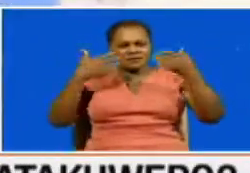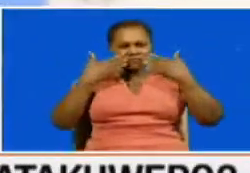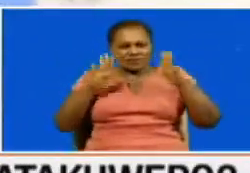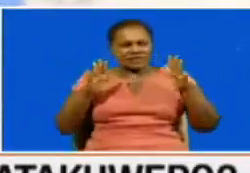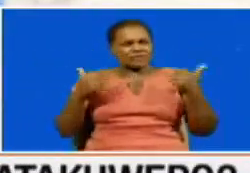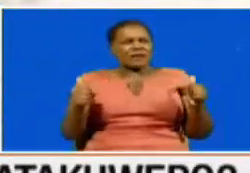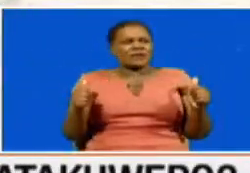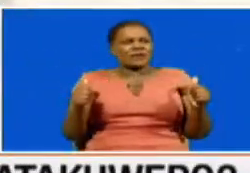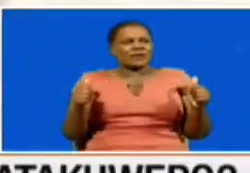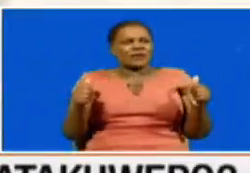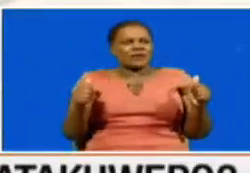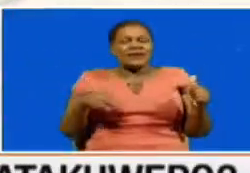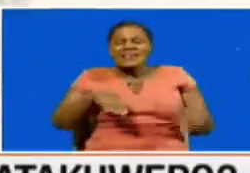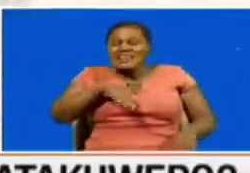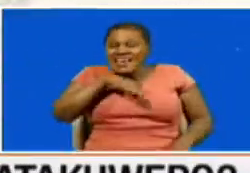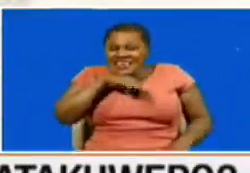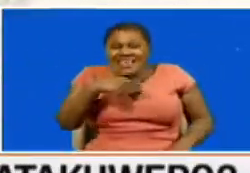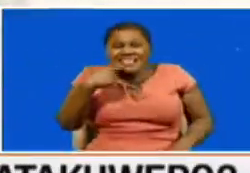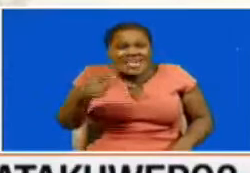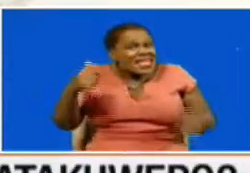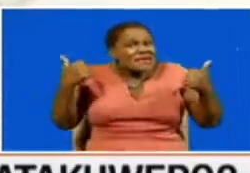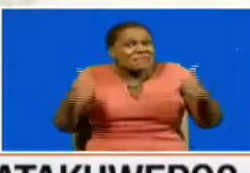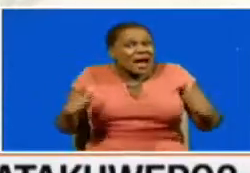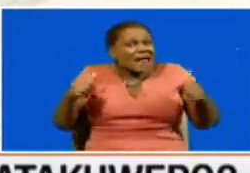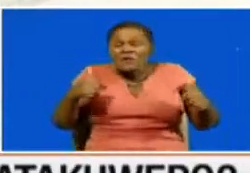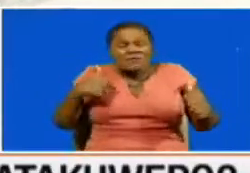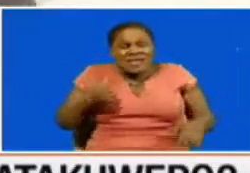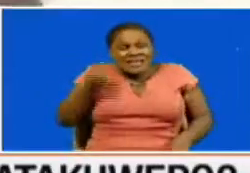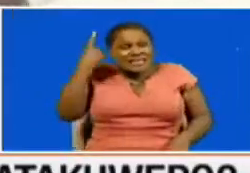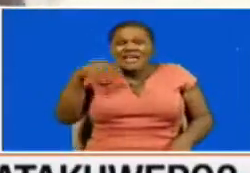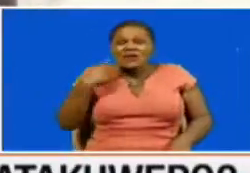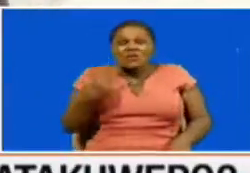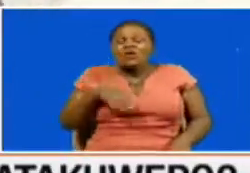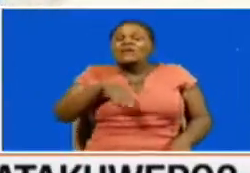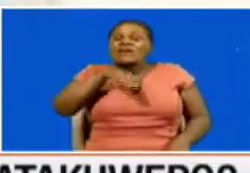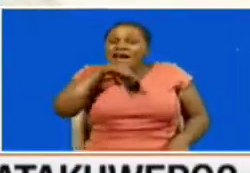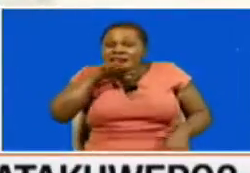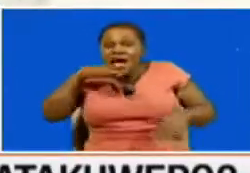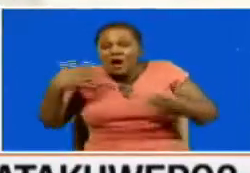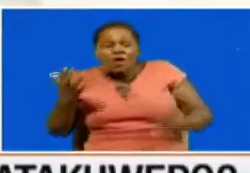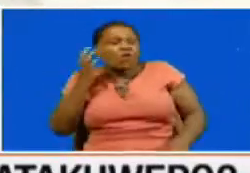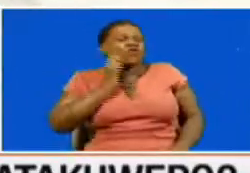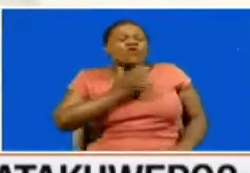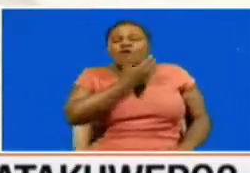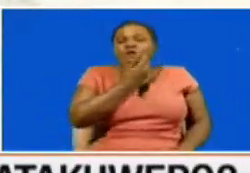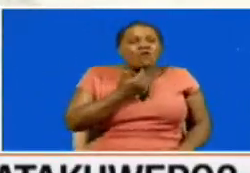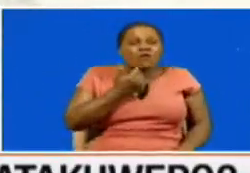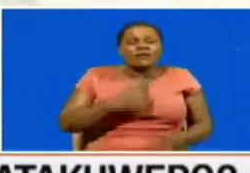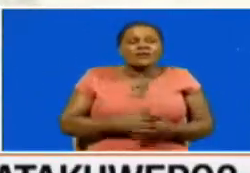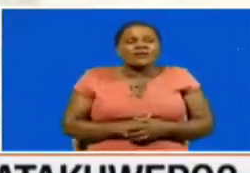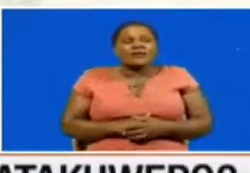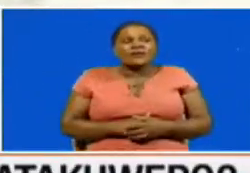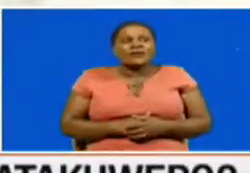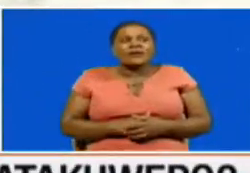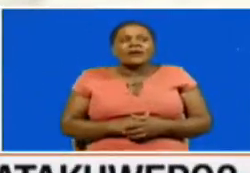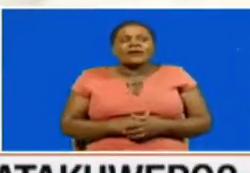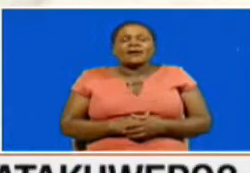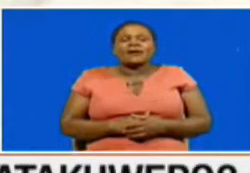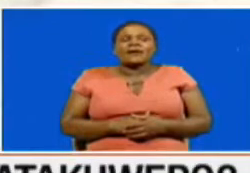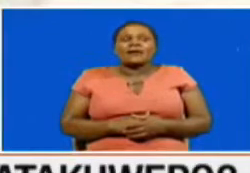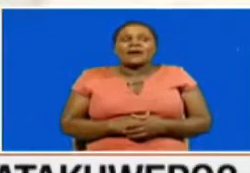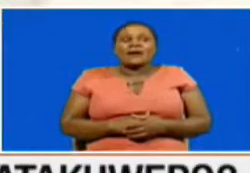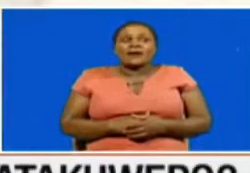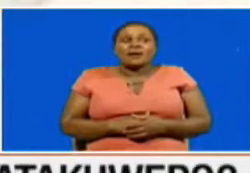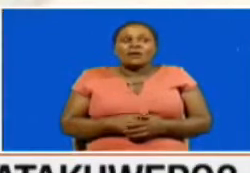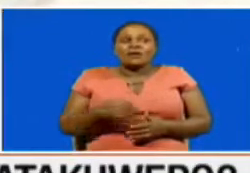kabla sijasikia kwa Raila. Sasa tutaelewa nani? Tuelewe Raila ama tuelewe ni? Na tunajua kwa